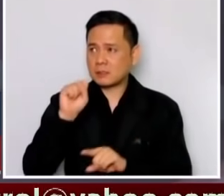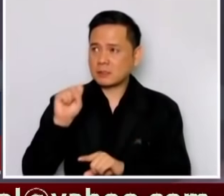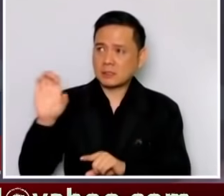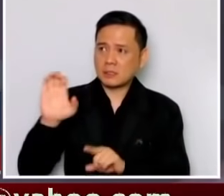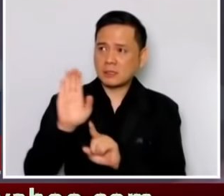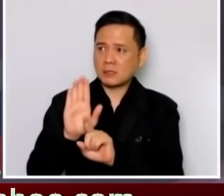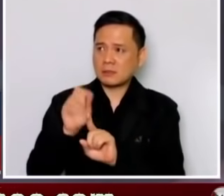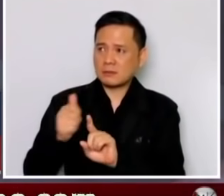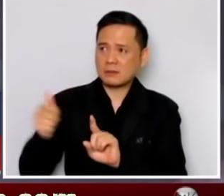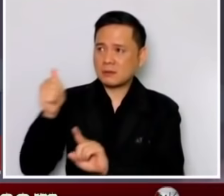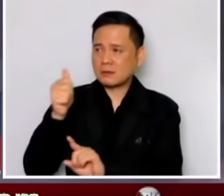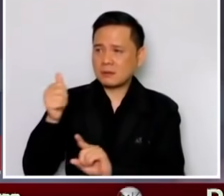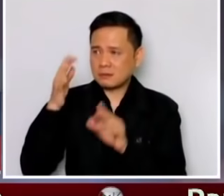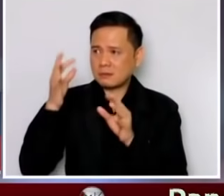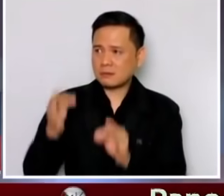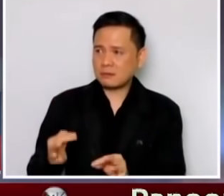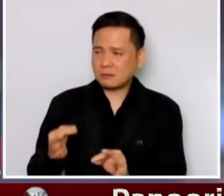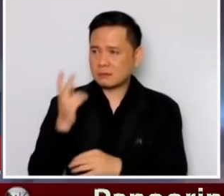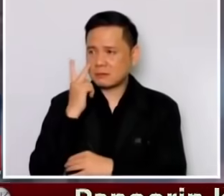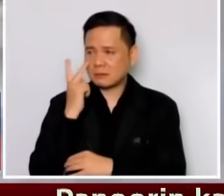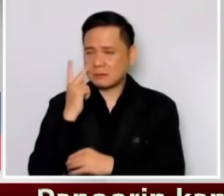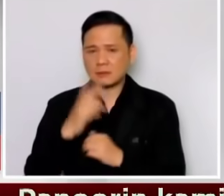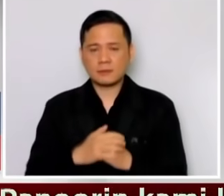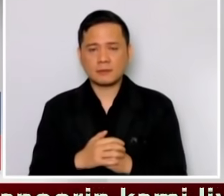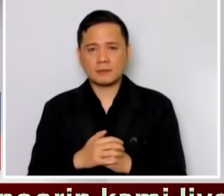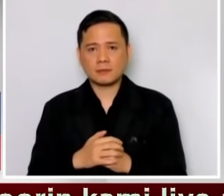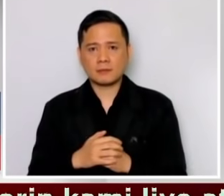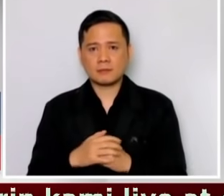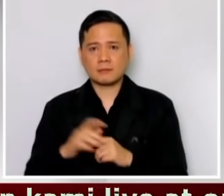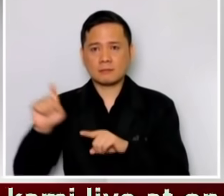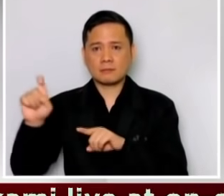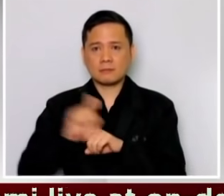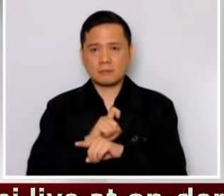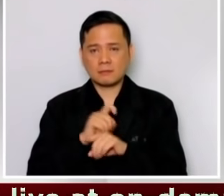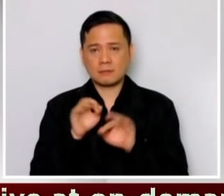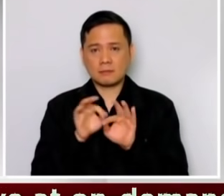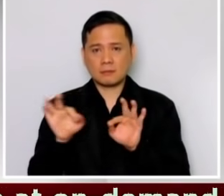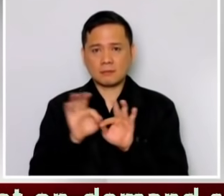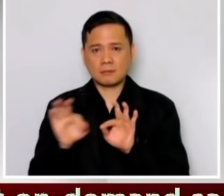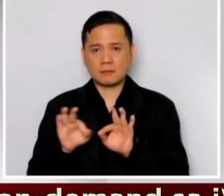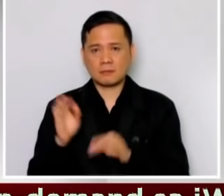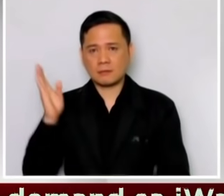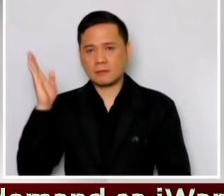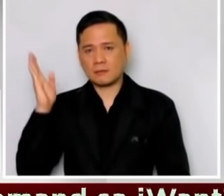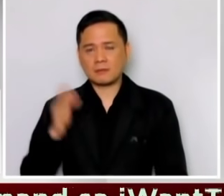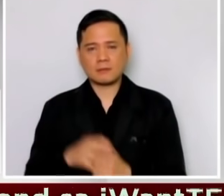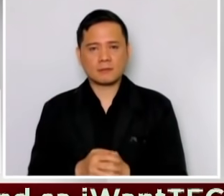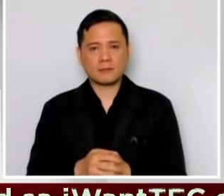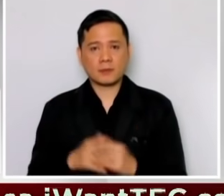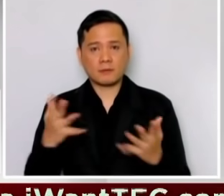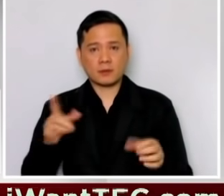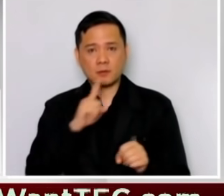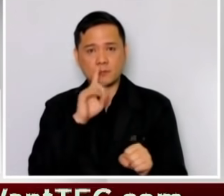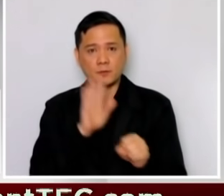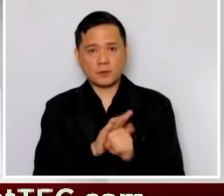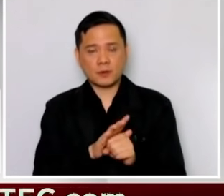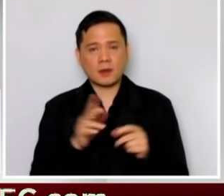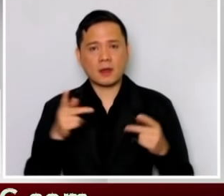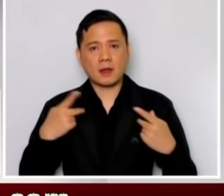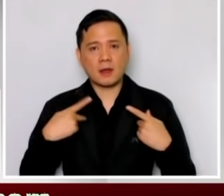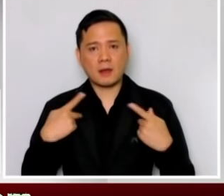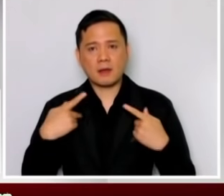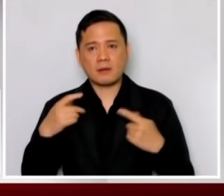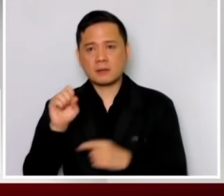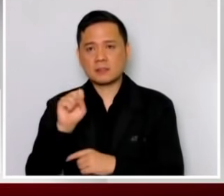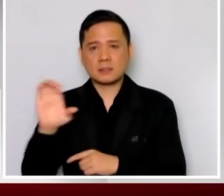text message ni Supreme Court spokesman attorney Brian Hosaka, kinumpirma nito na nagkaroon na ng botohan ng mga mahistrado ng Korte